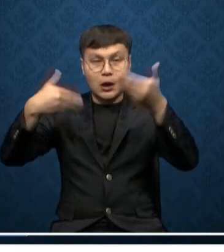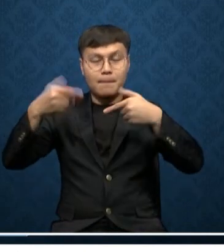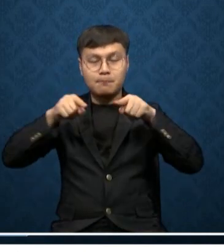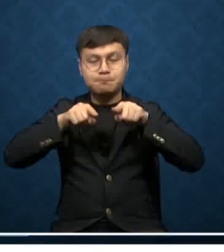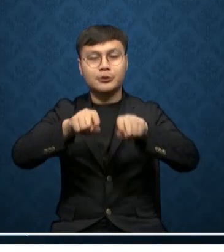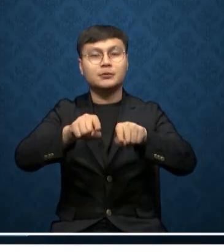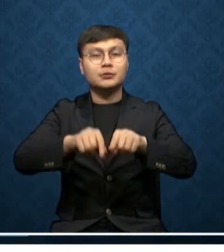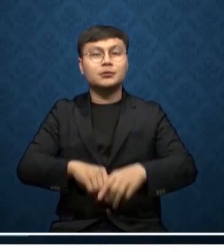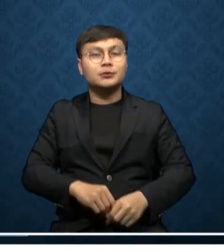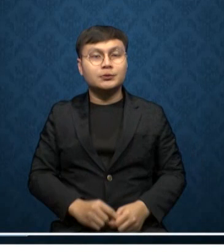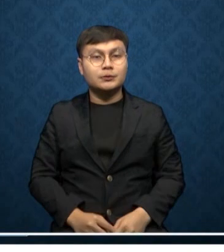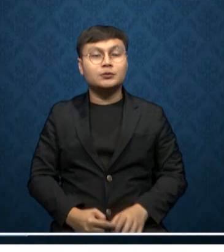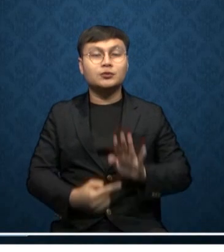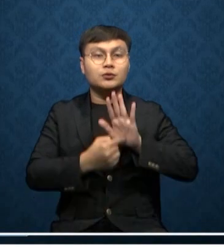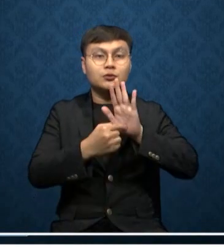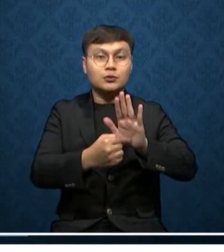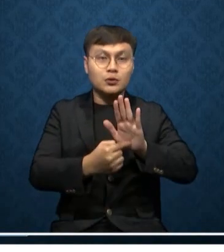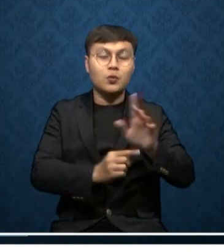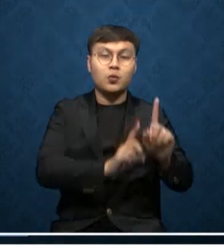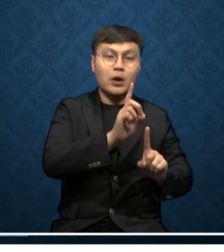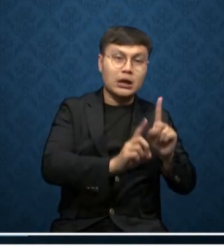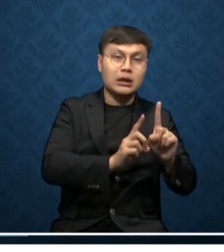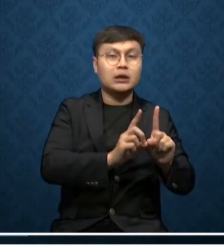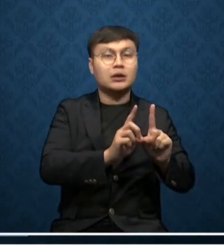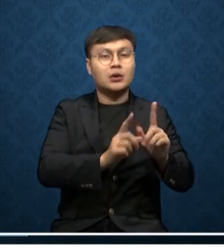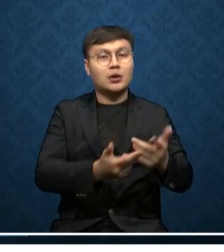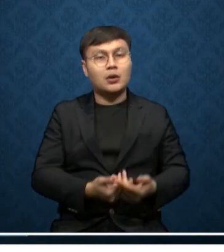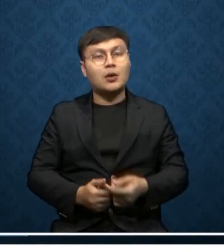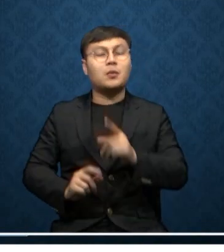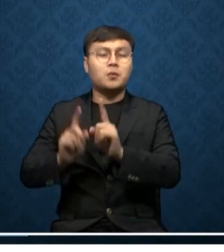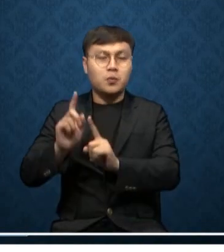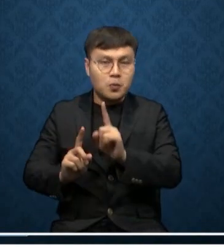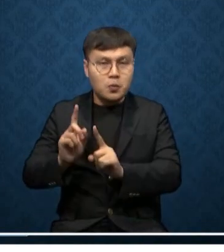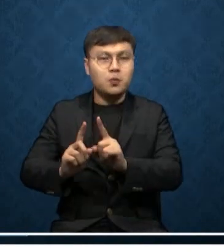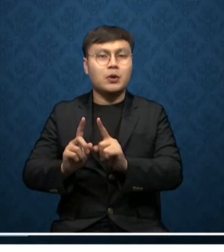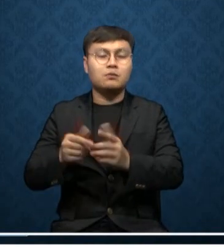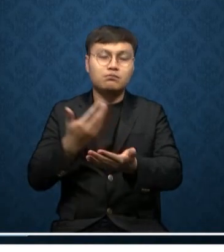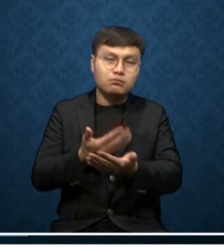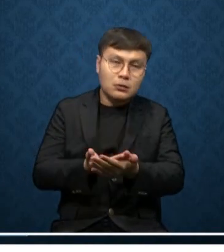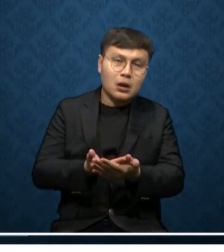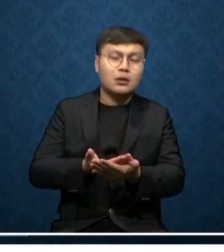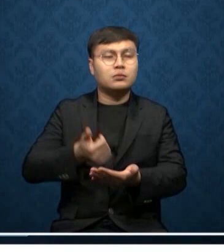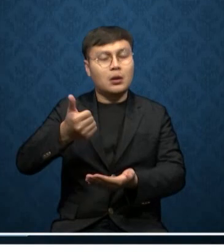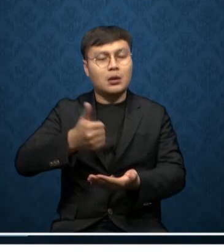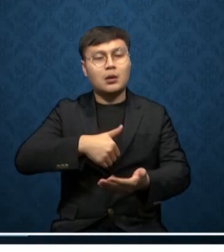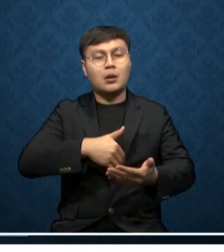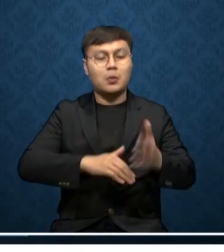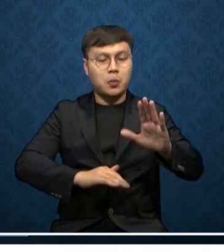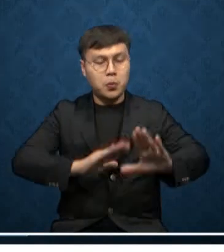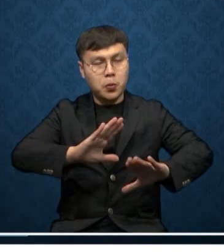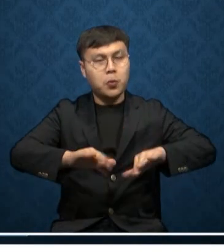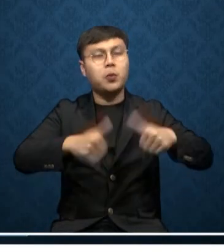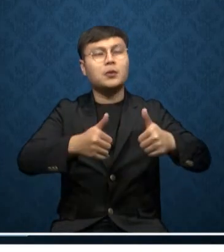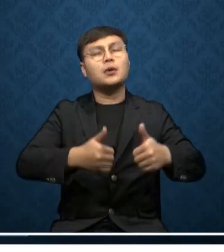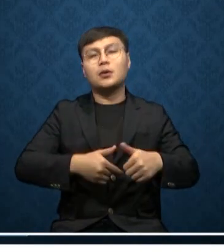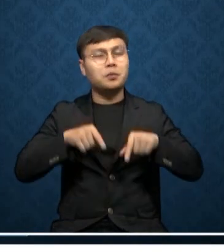เดียวกันนะครับอย่างเช่นวัดด้วย GDPก็ดีวัดด้วยผลผลิตที่เพิ่มขึ้นรายได้เพิ่มขึ้นหรือความเป็นอยู่ที่ดีขึ้นของพี่น้องสหกรณ์มันต้องไปใน